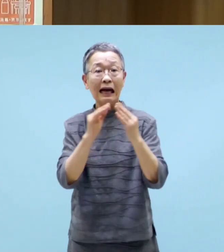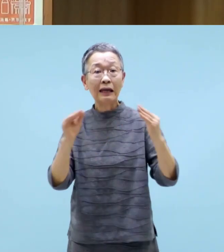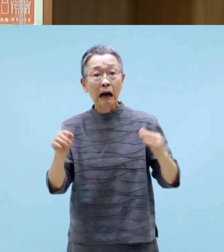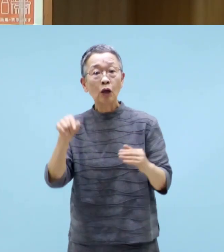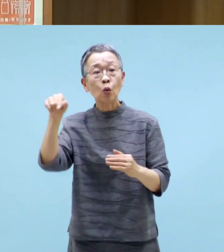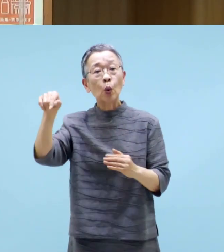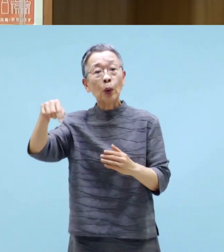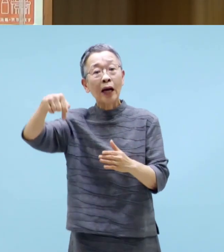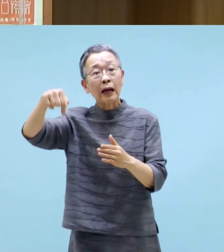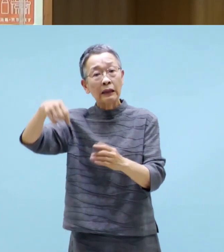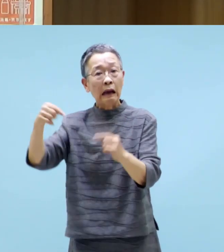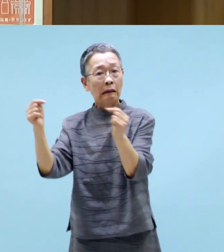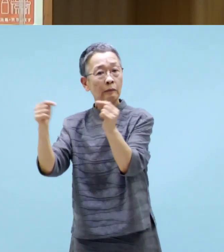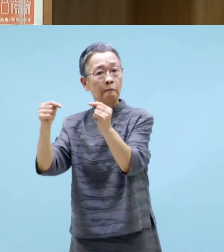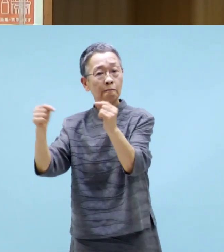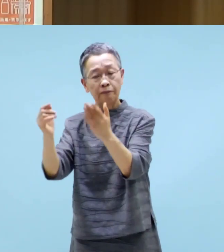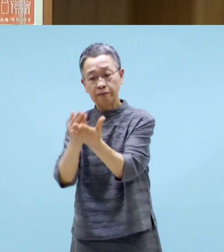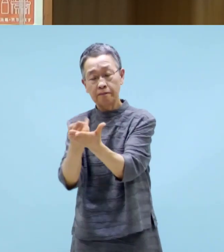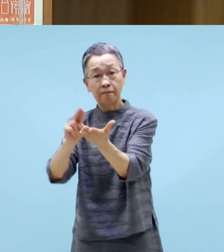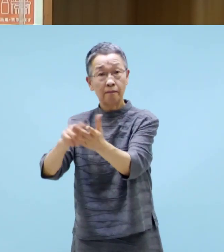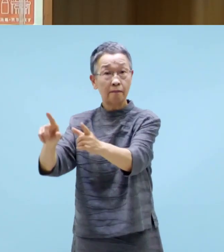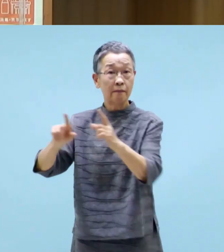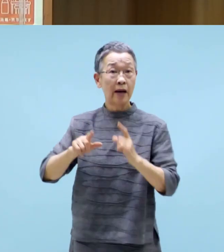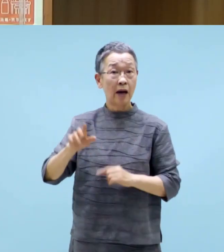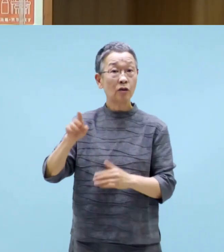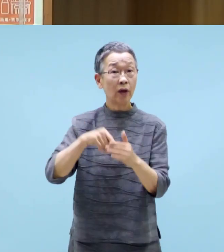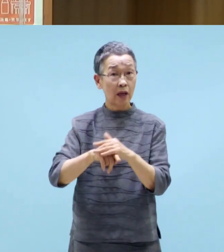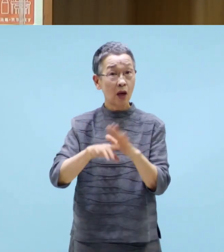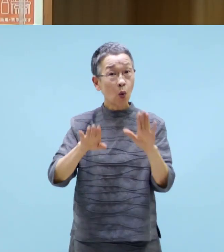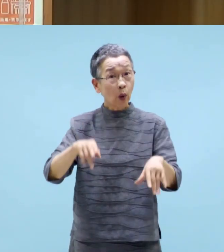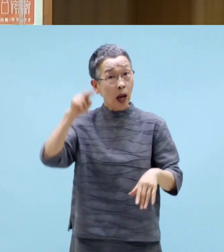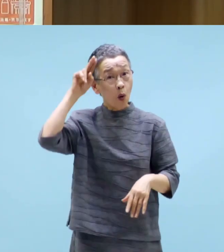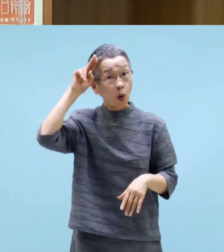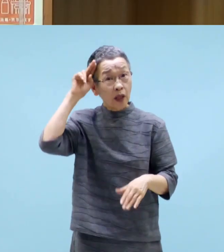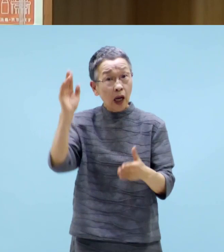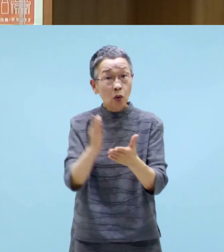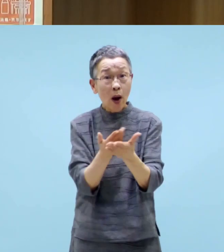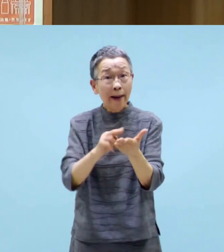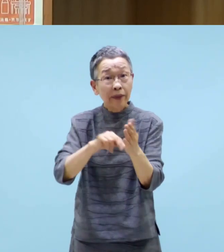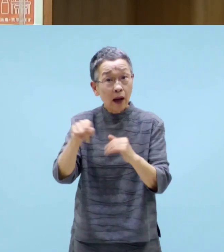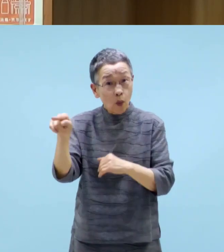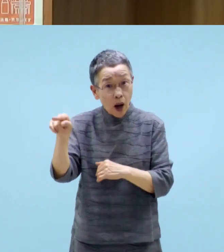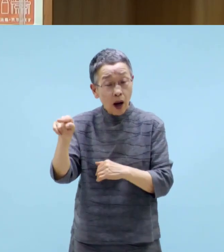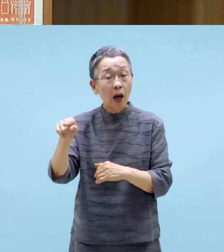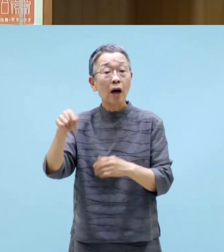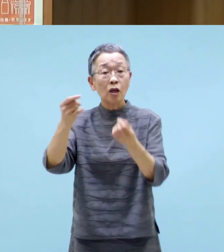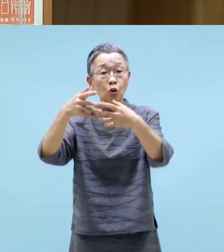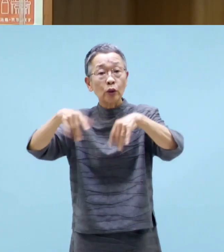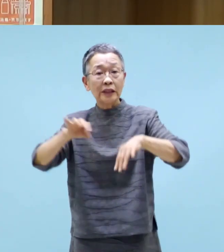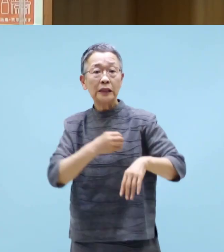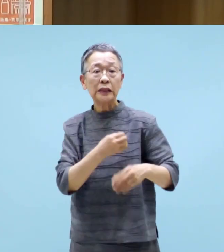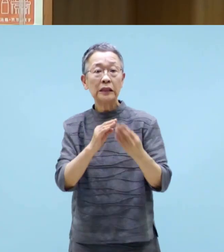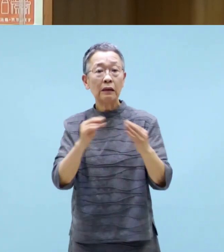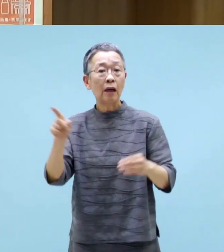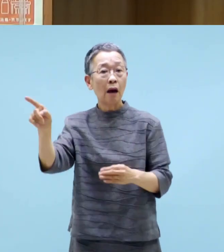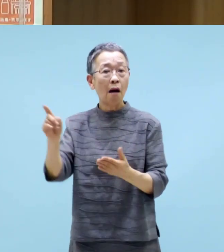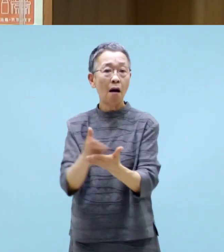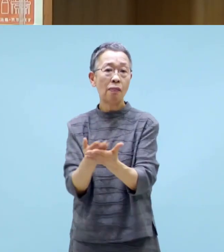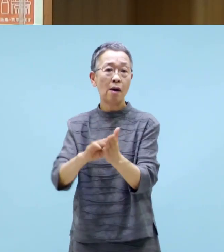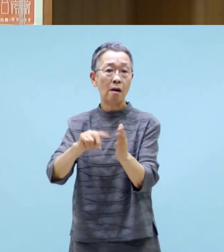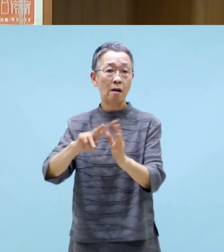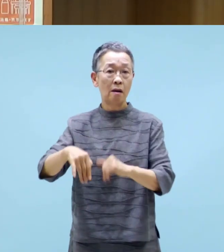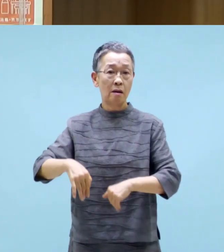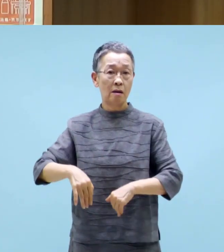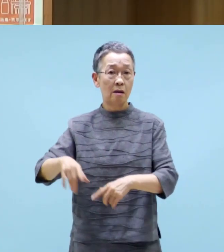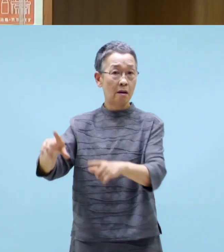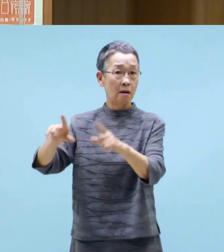断する。ですから今回の大阪の判断というのはある意味では組織委員会の判断でもあるというふうに思いますから、当